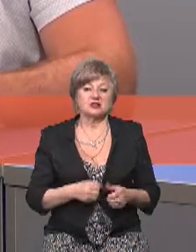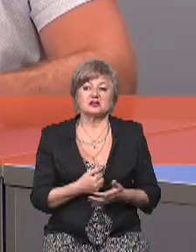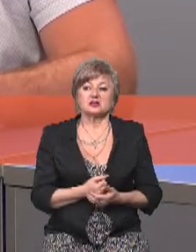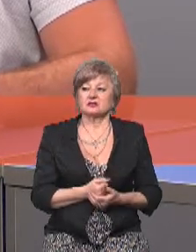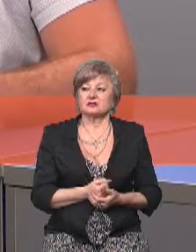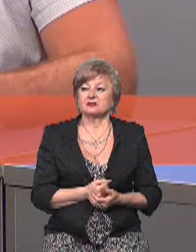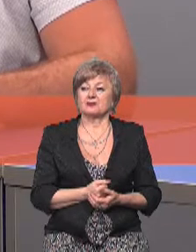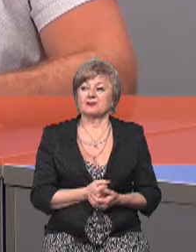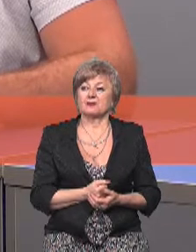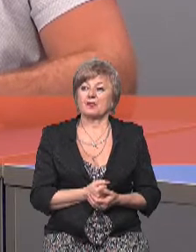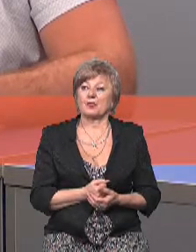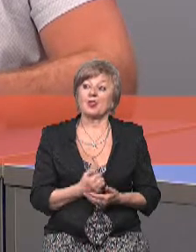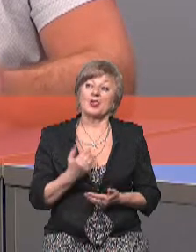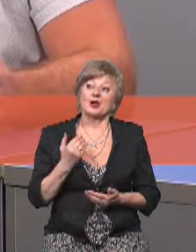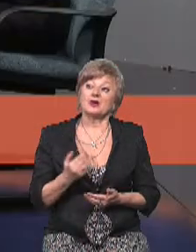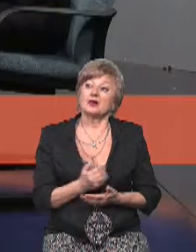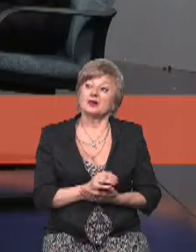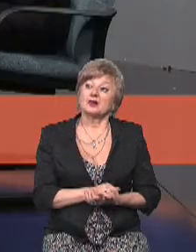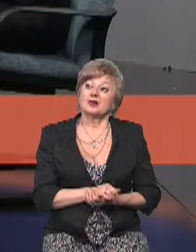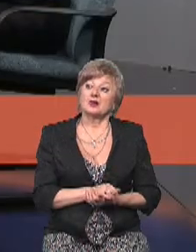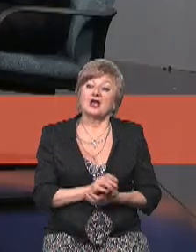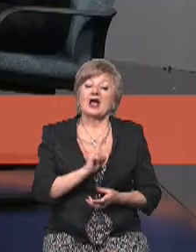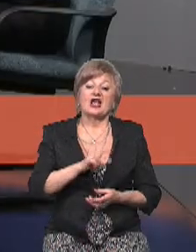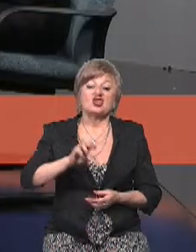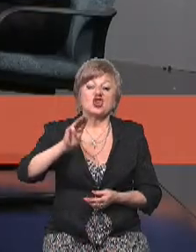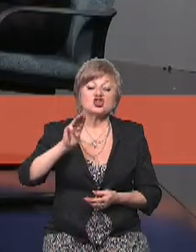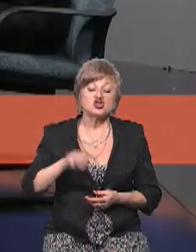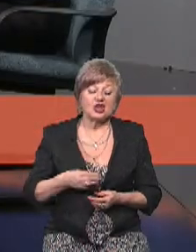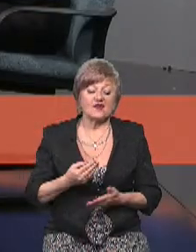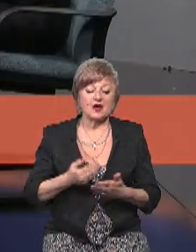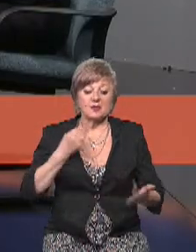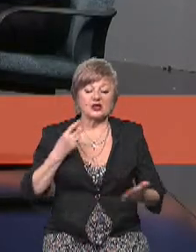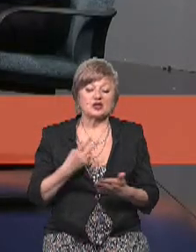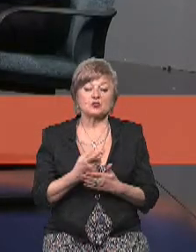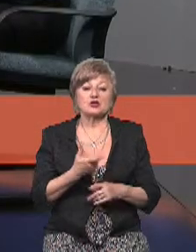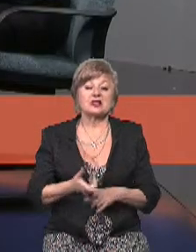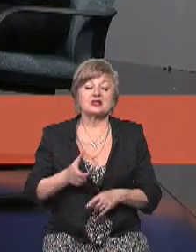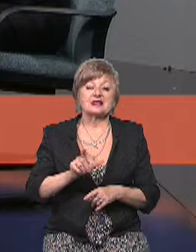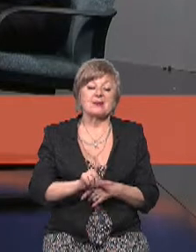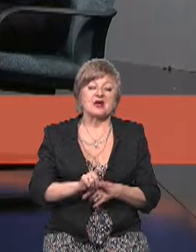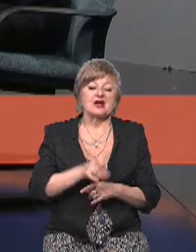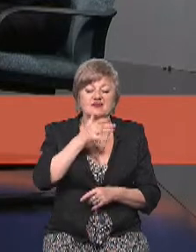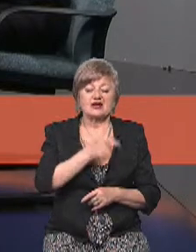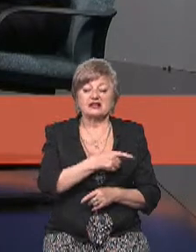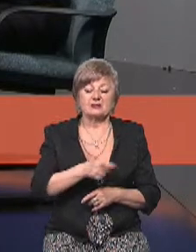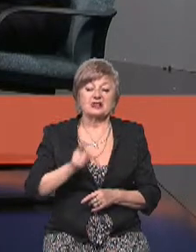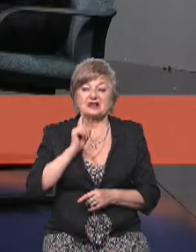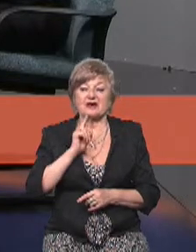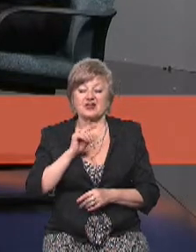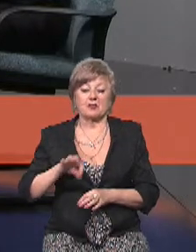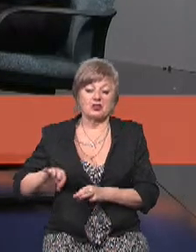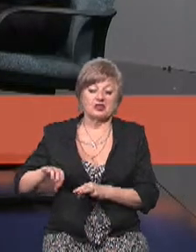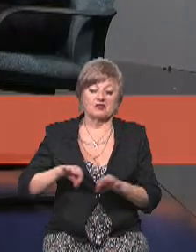Ну. Я зрозумів. Пане Борисе, які штрафні санкції передбачені за перевищення терміну тимчасового ввезення авто